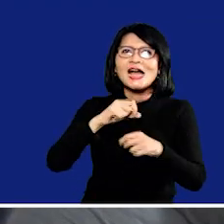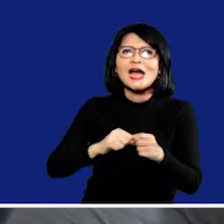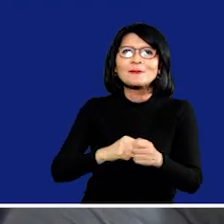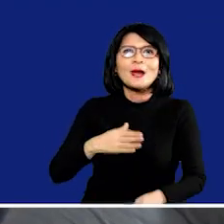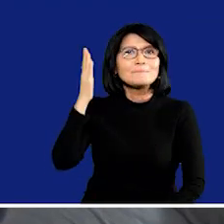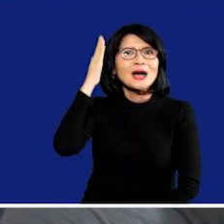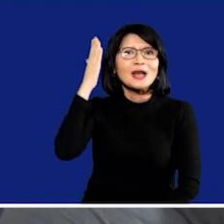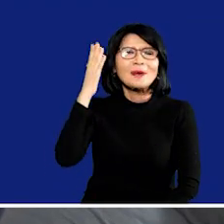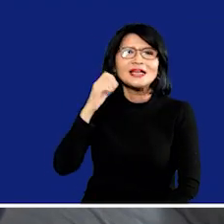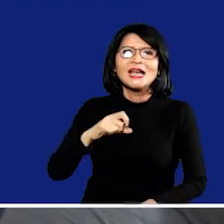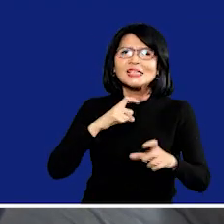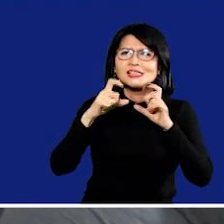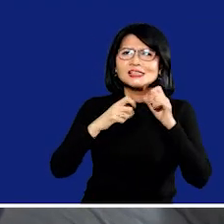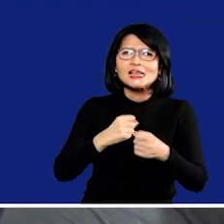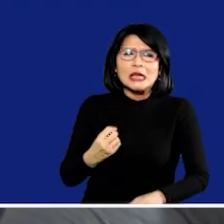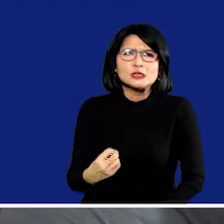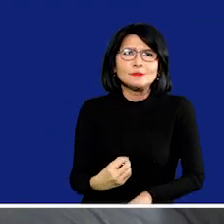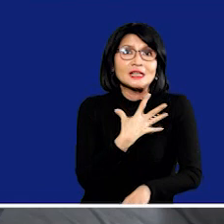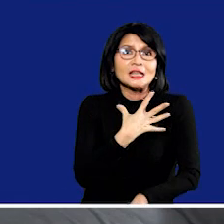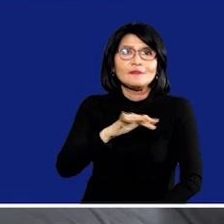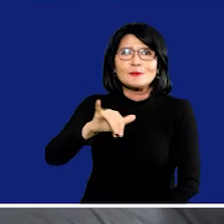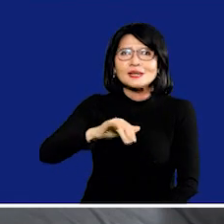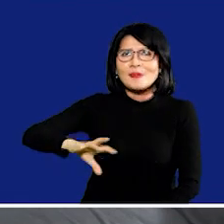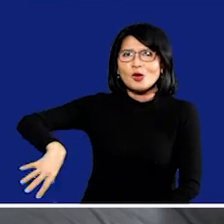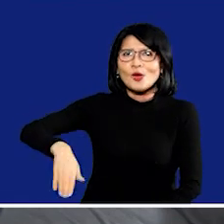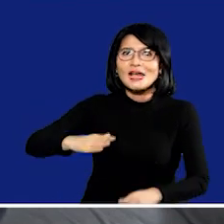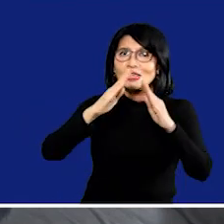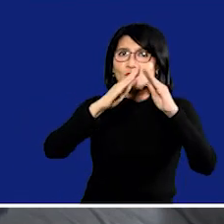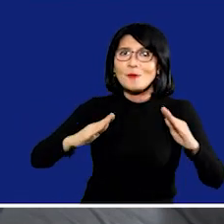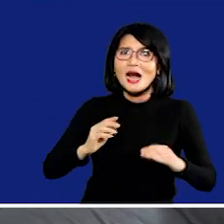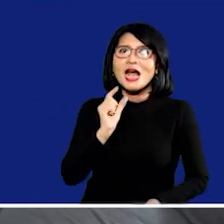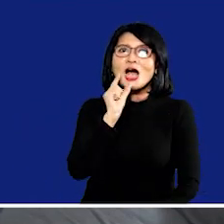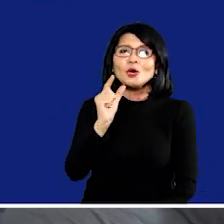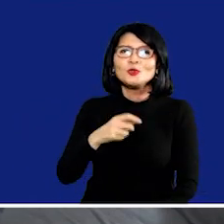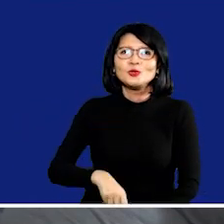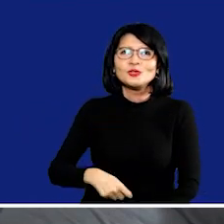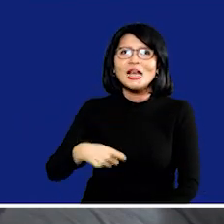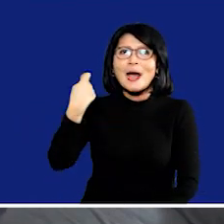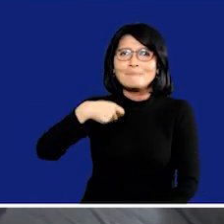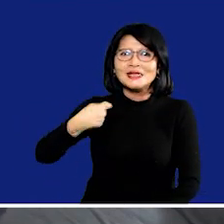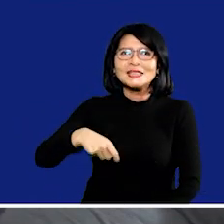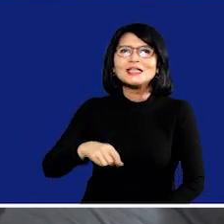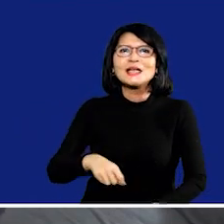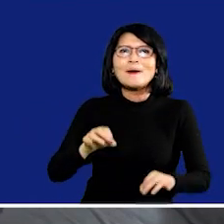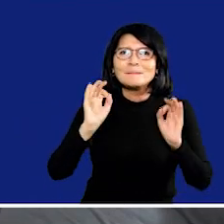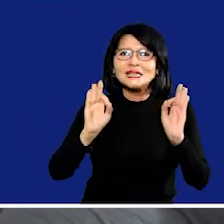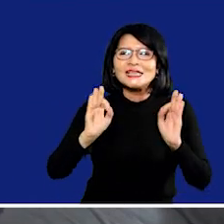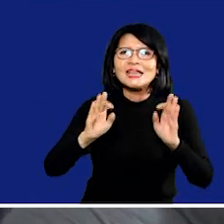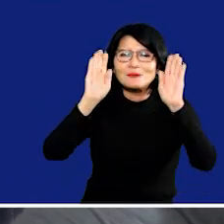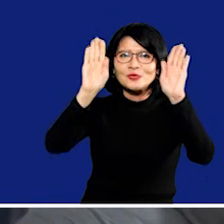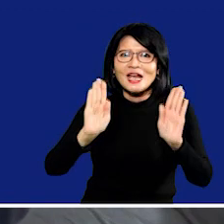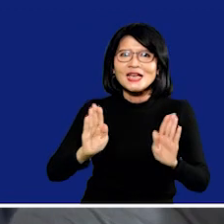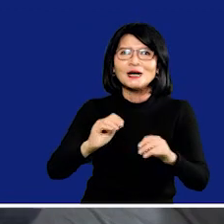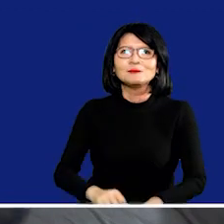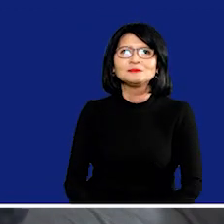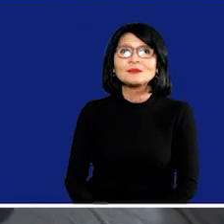pengalaman dan juga aktivitas inspiratif yang mereka lakukan bersama dengan keluarga di rumah kepada Mas Menteri Nadiem Anwar